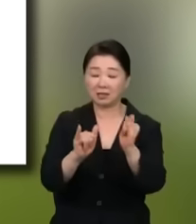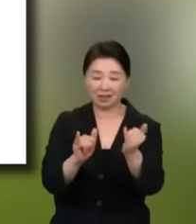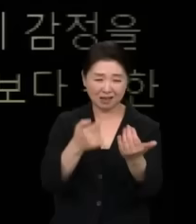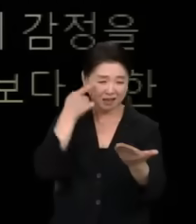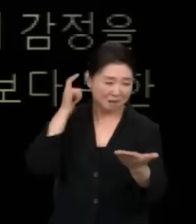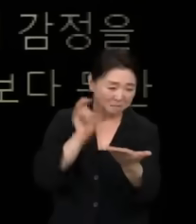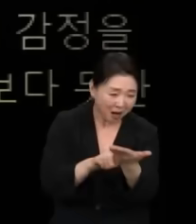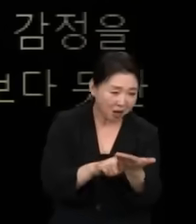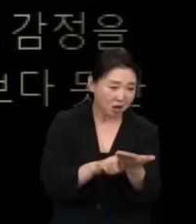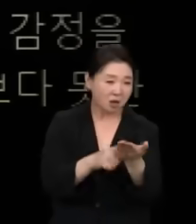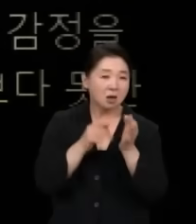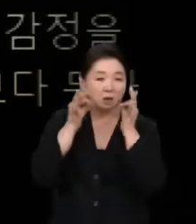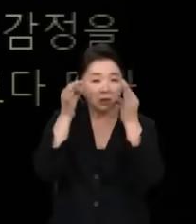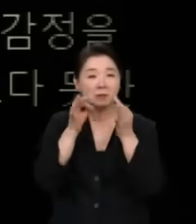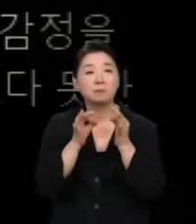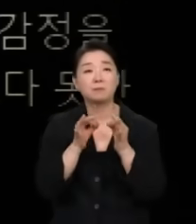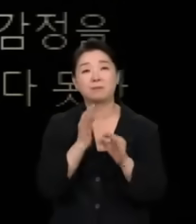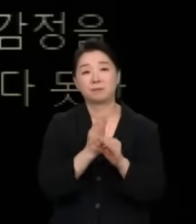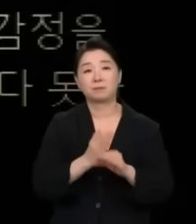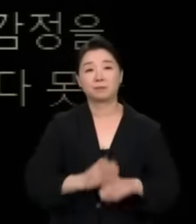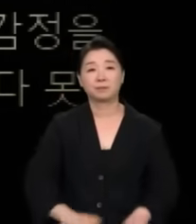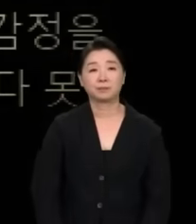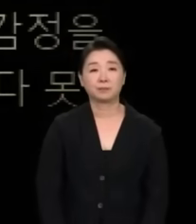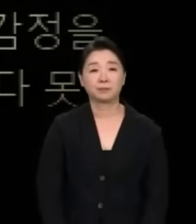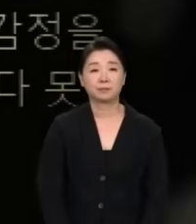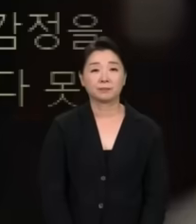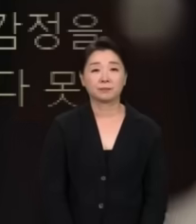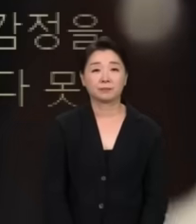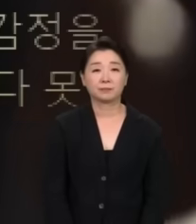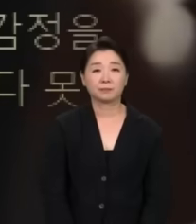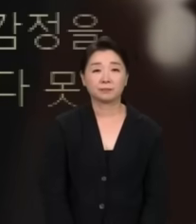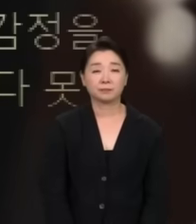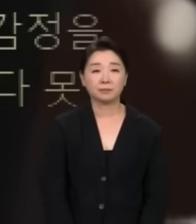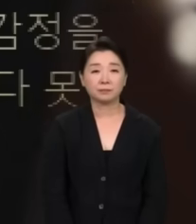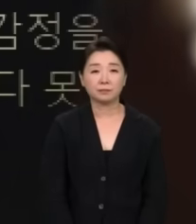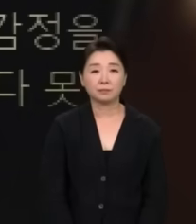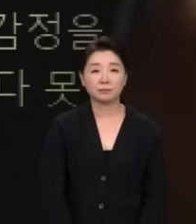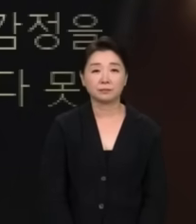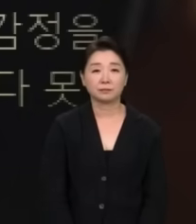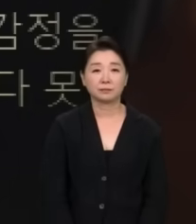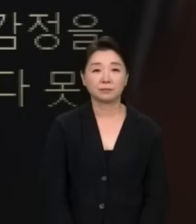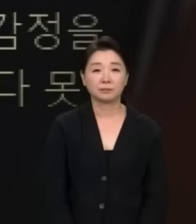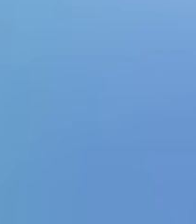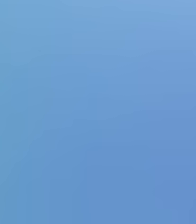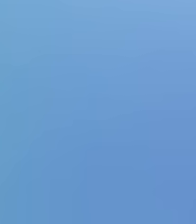밝히기 위해 노력하고 있다고 밝혔습니다. JTBC 이자연입니다.